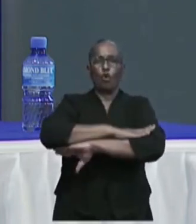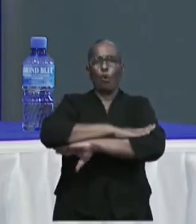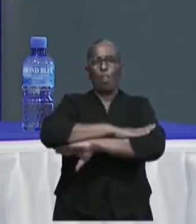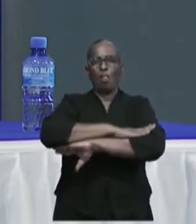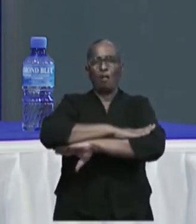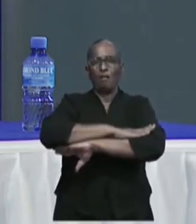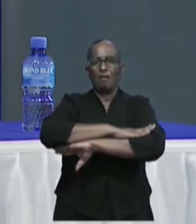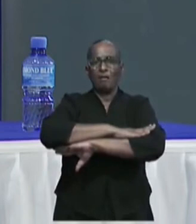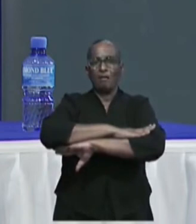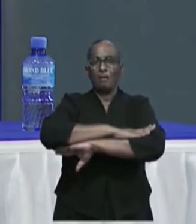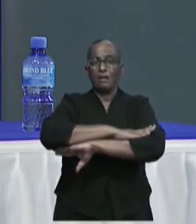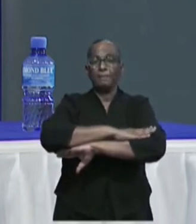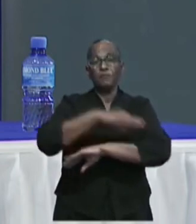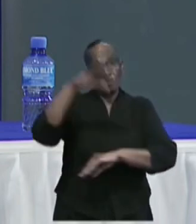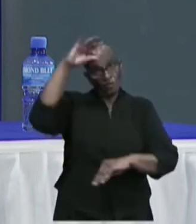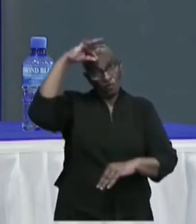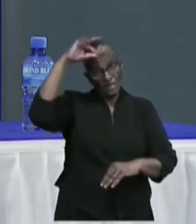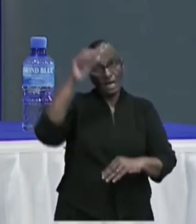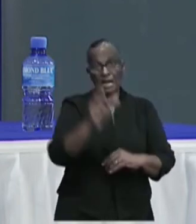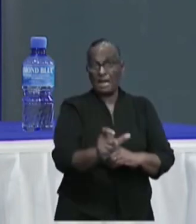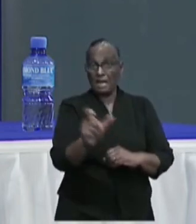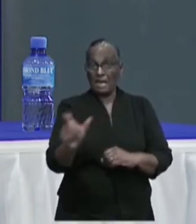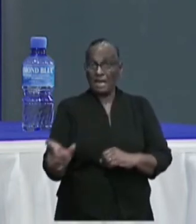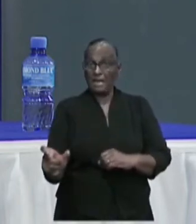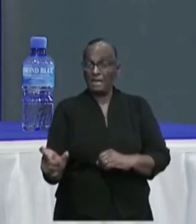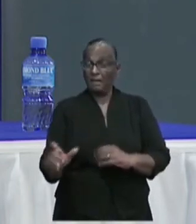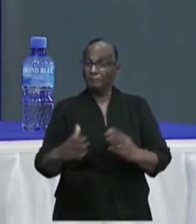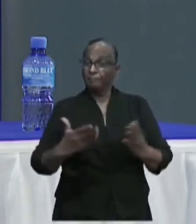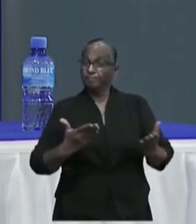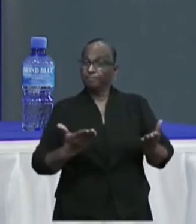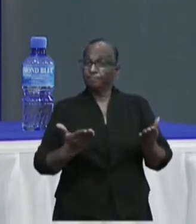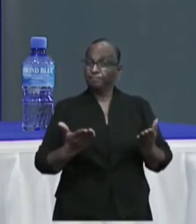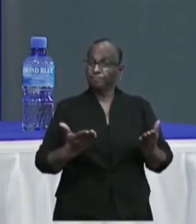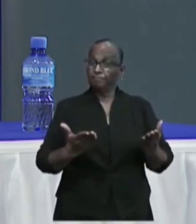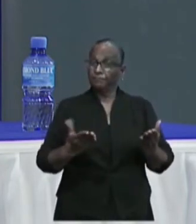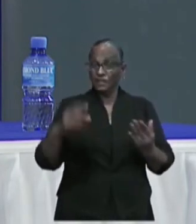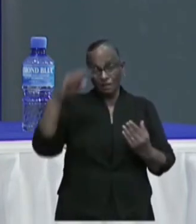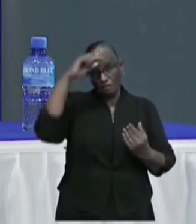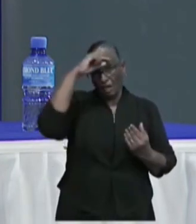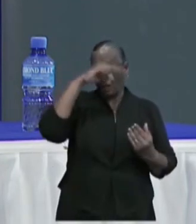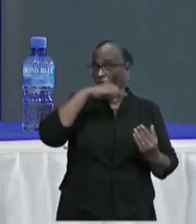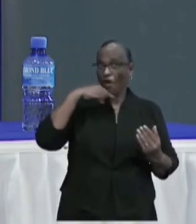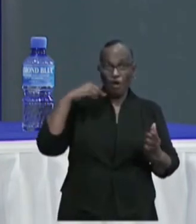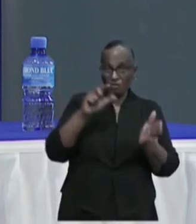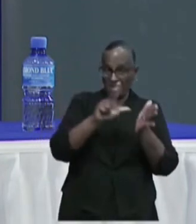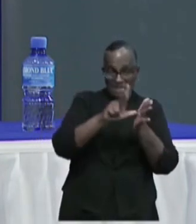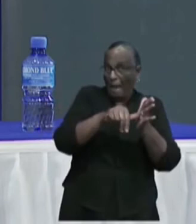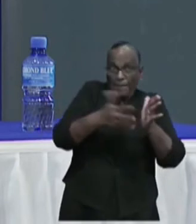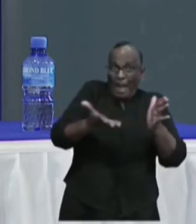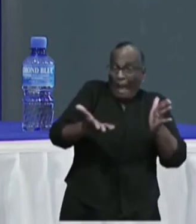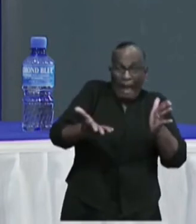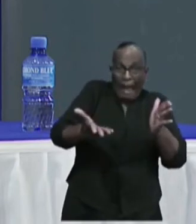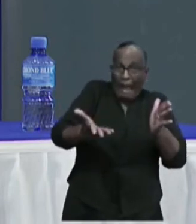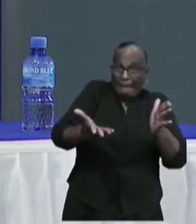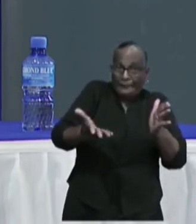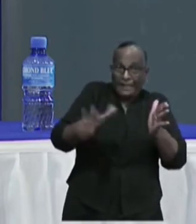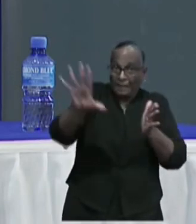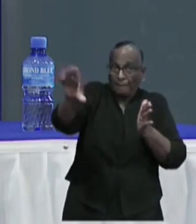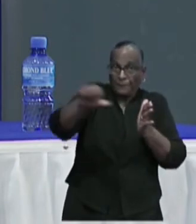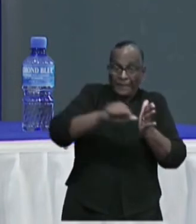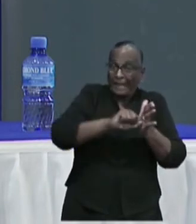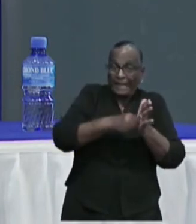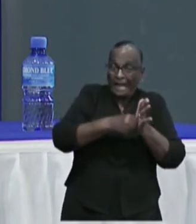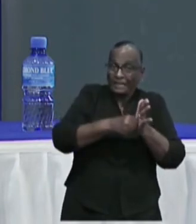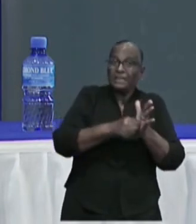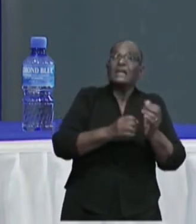Voor de leerlingen, waarvan de ouders niet via WhatsApp bereikt kunnen worden, zullen er